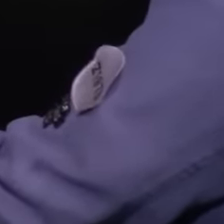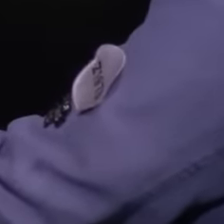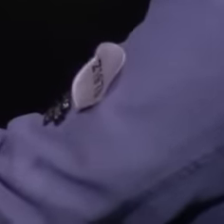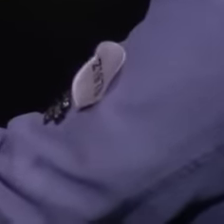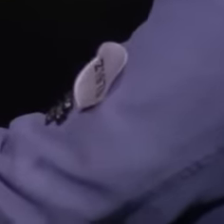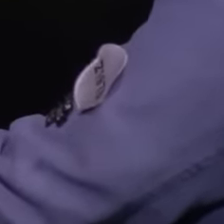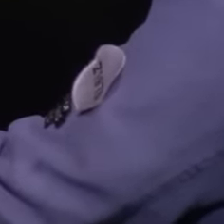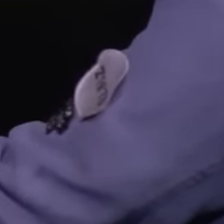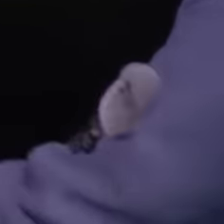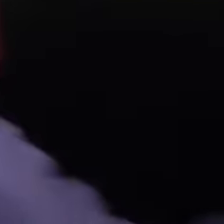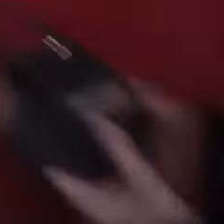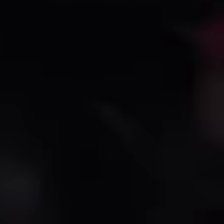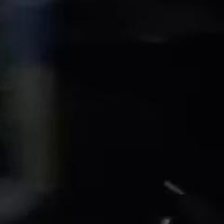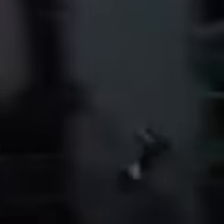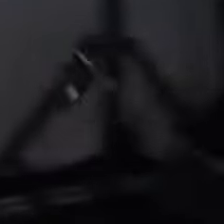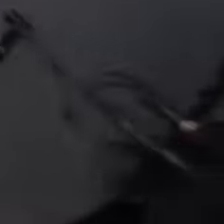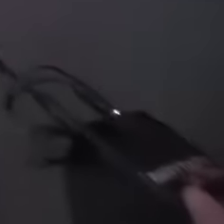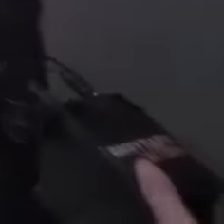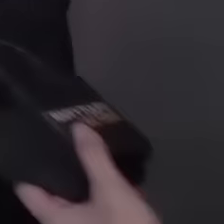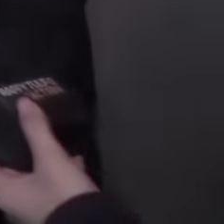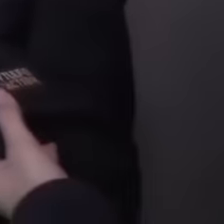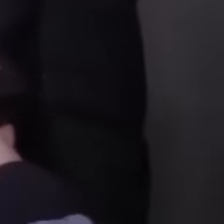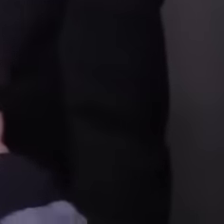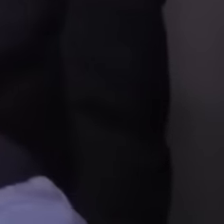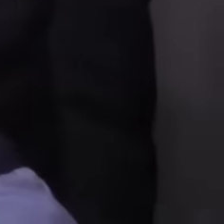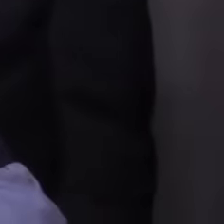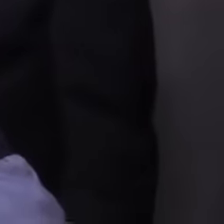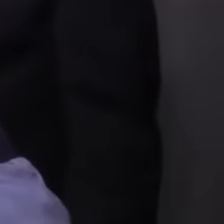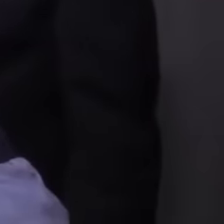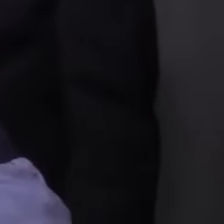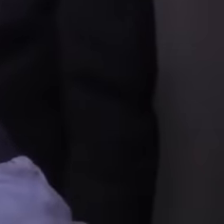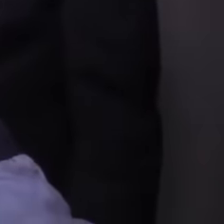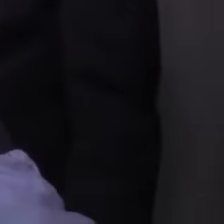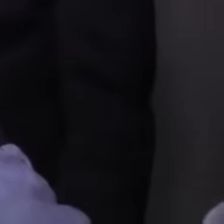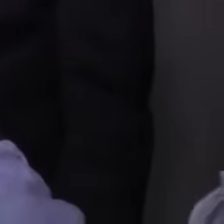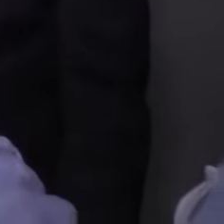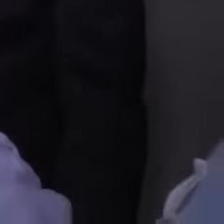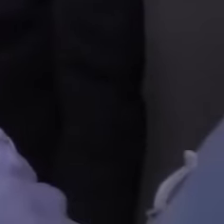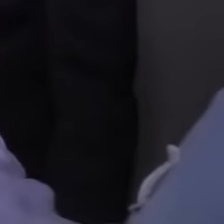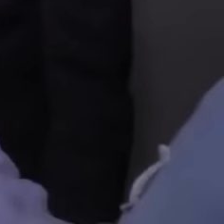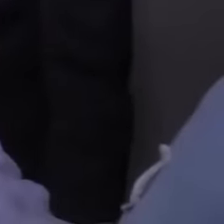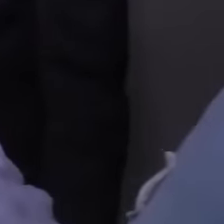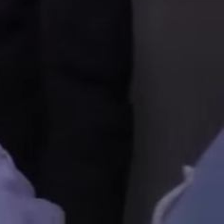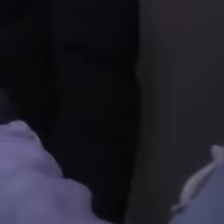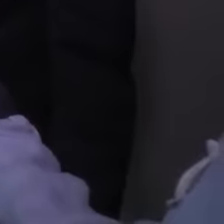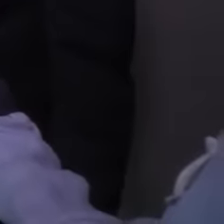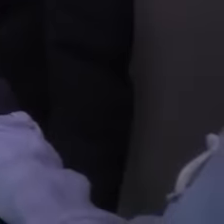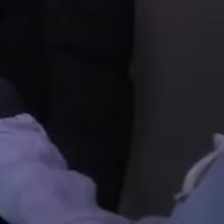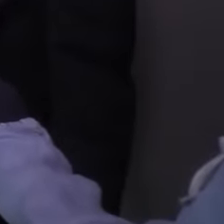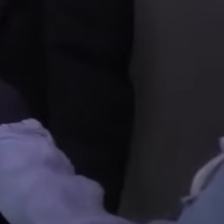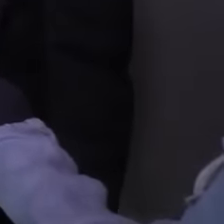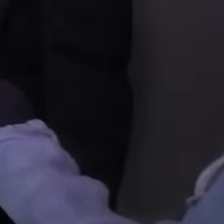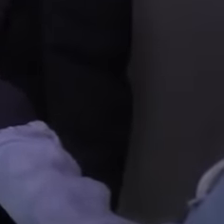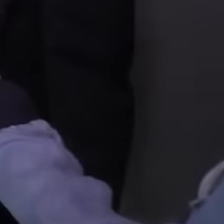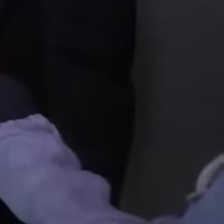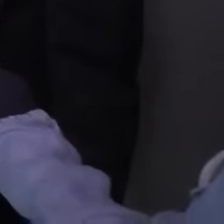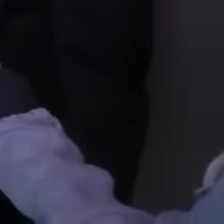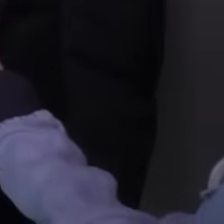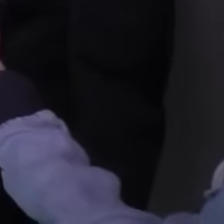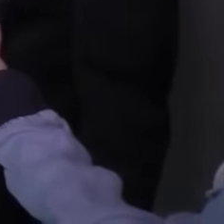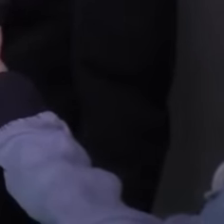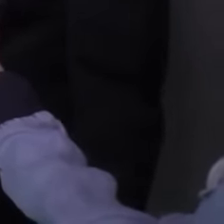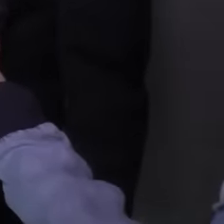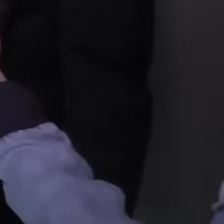isa pa niya kasamahan. Ay, may gustong gumawa ng kalokohan dito. Hindi ko. Tapos ngayon, kayo ang gagamitin na front. Huwag niyo po pirma kasi in the end